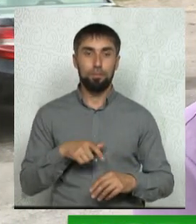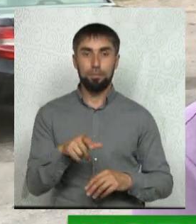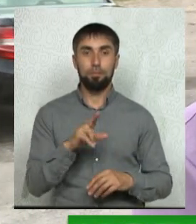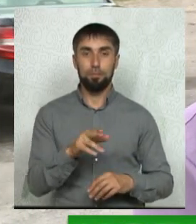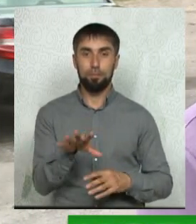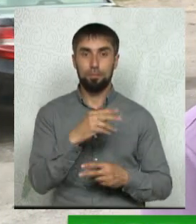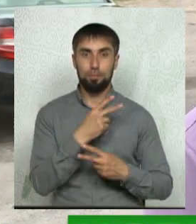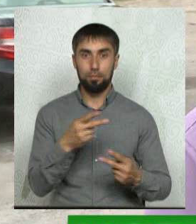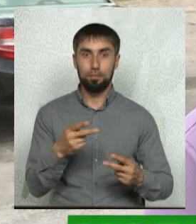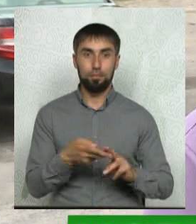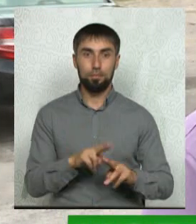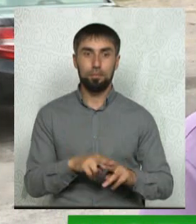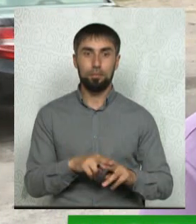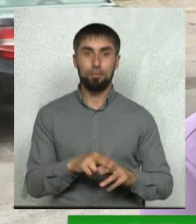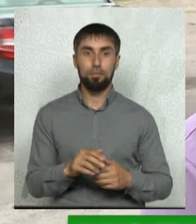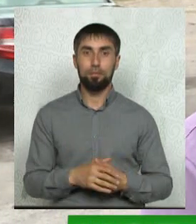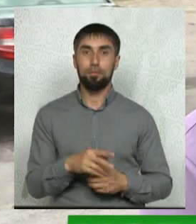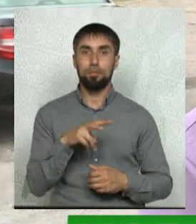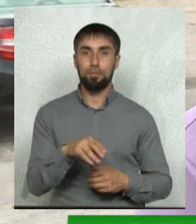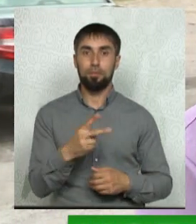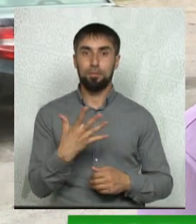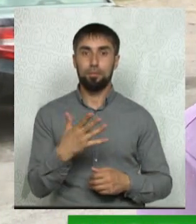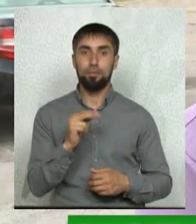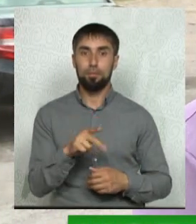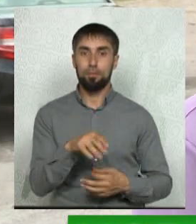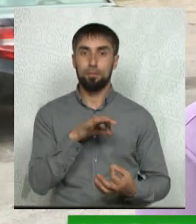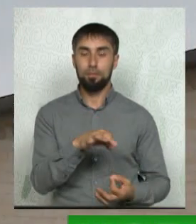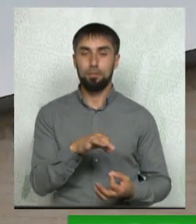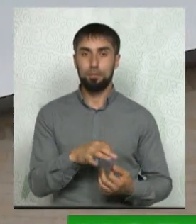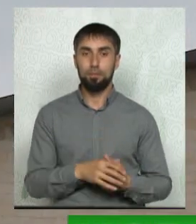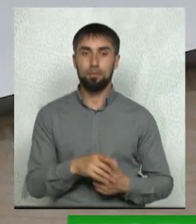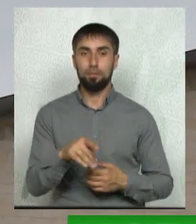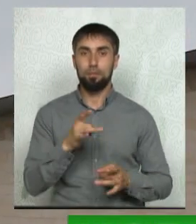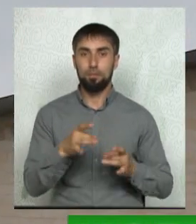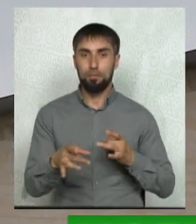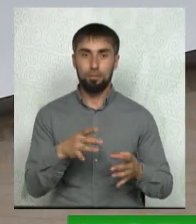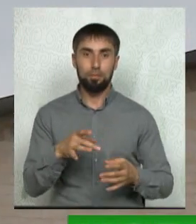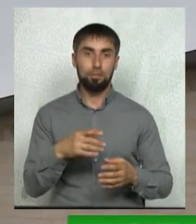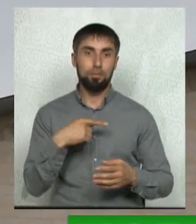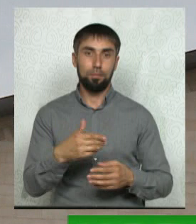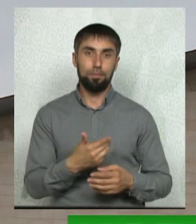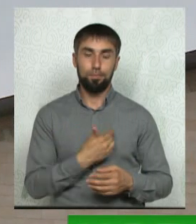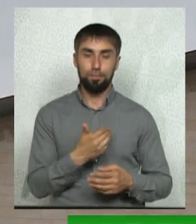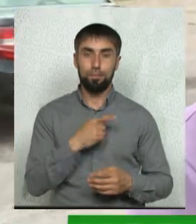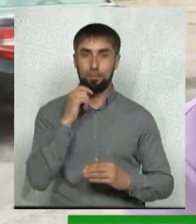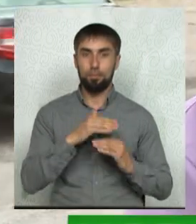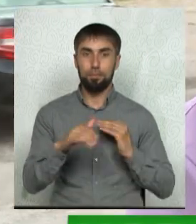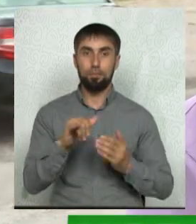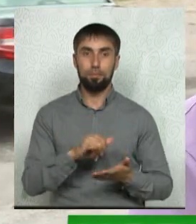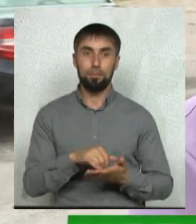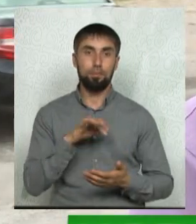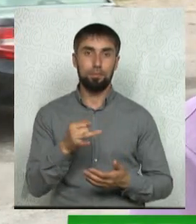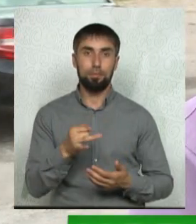как мы видим, это, наверное, лет 25, как это лежит, это все пробоины. Тут мы хотим асфальт проложить